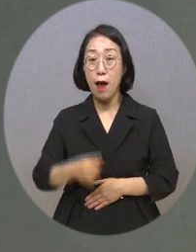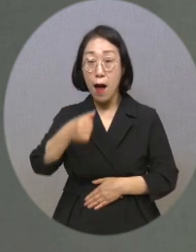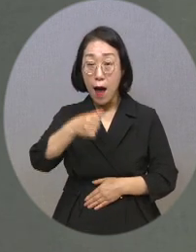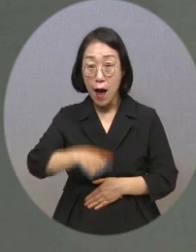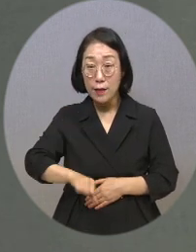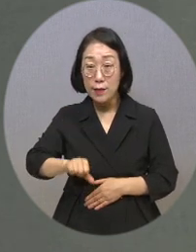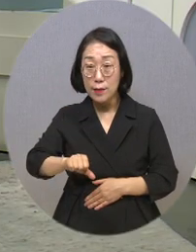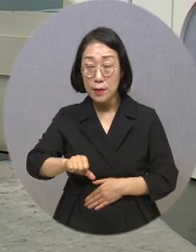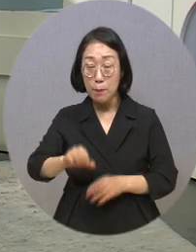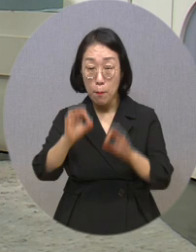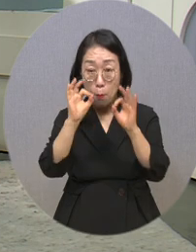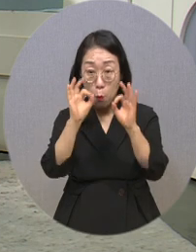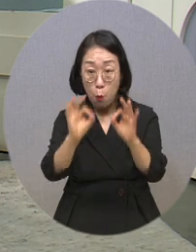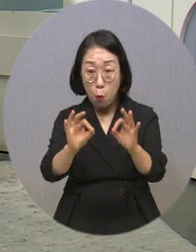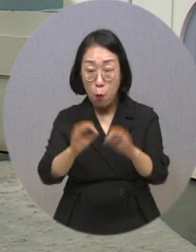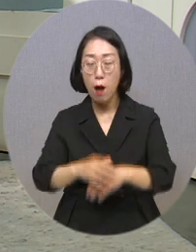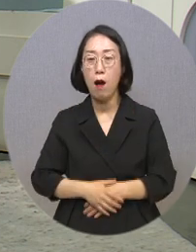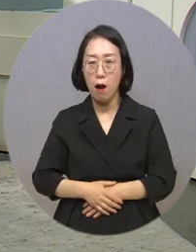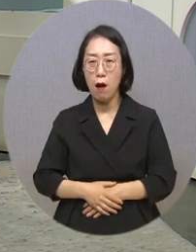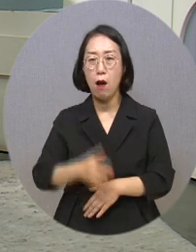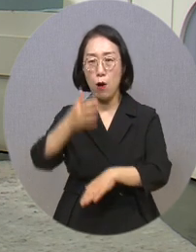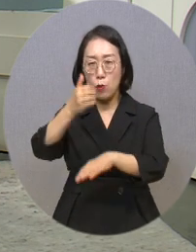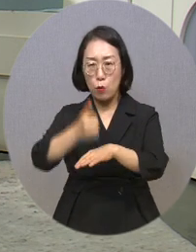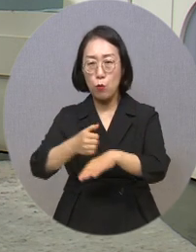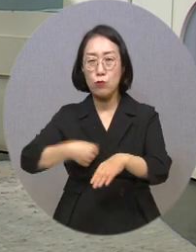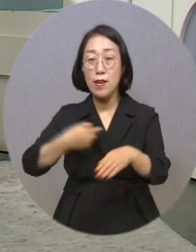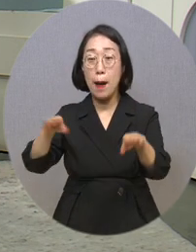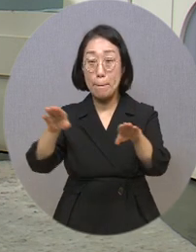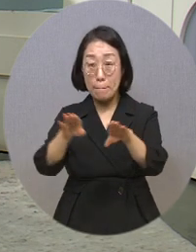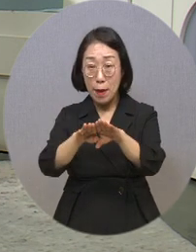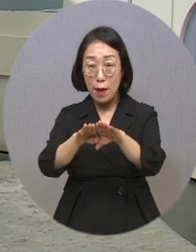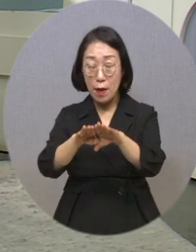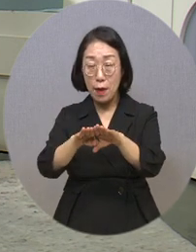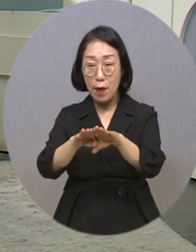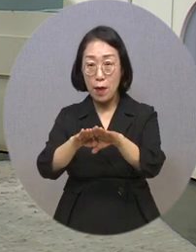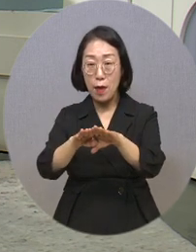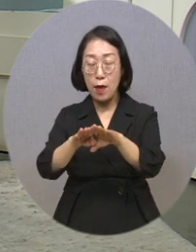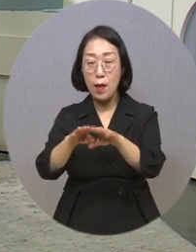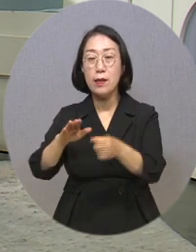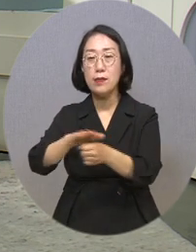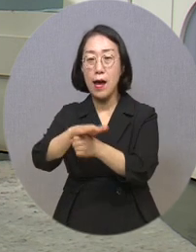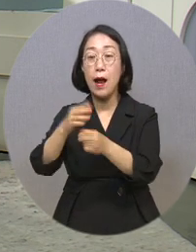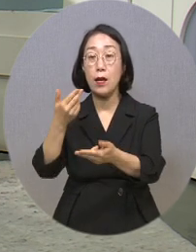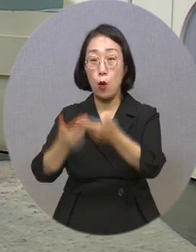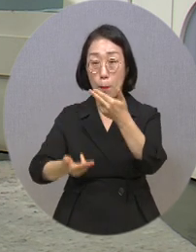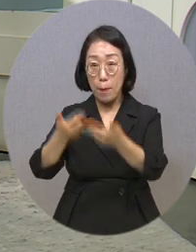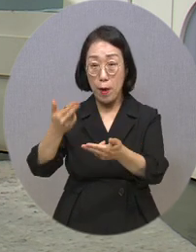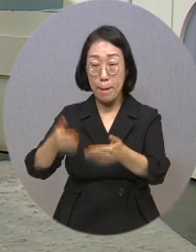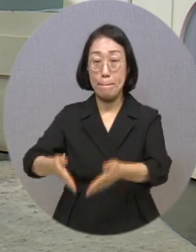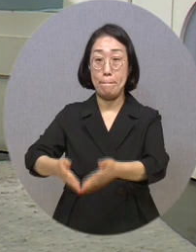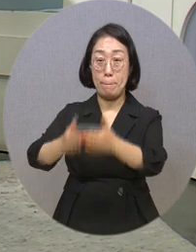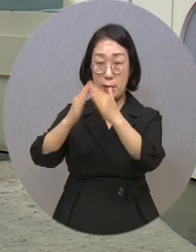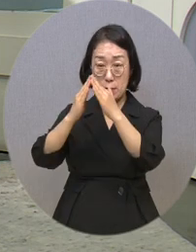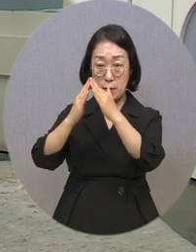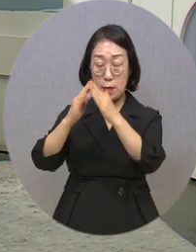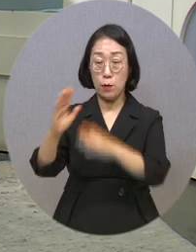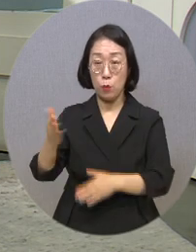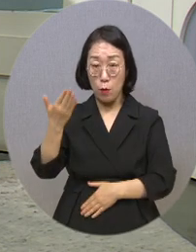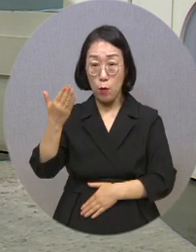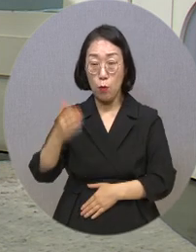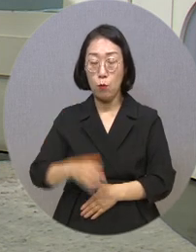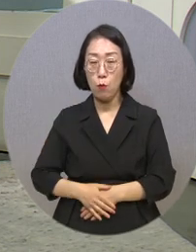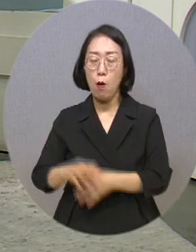아드님을 통해서 결국은 자폐인 사랑협회를 창업하게 되셨고 또